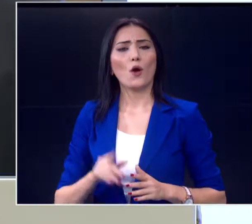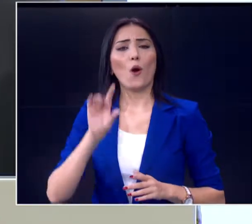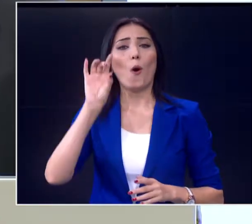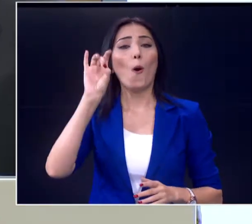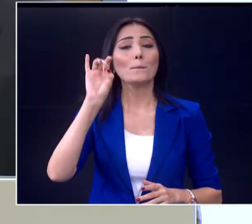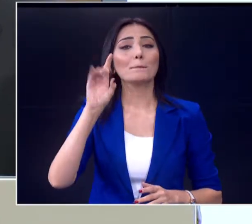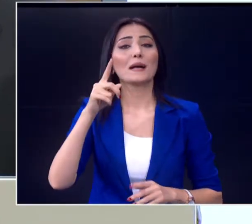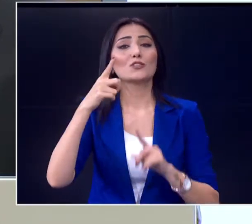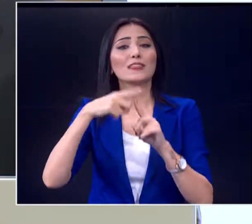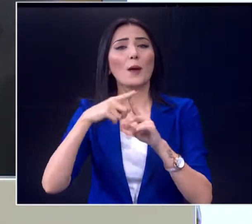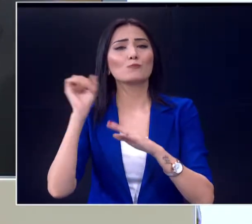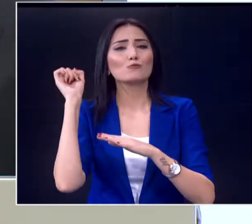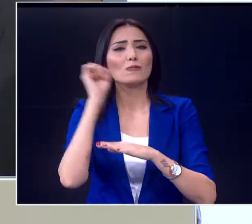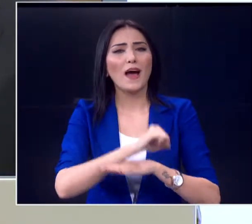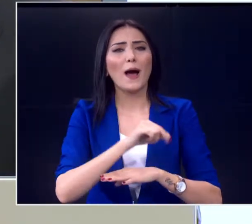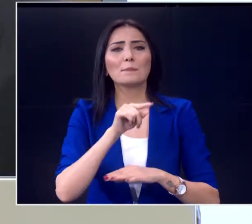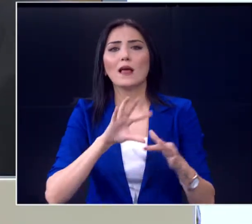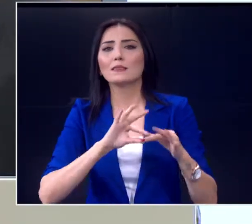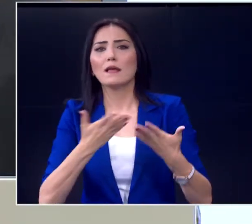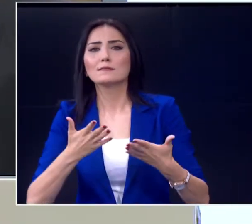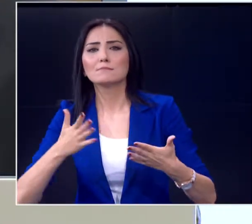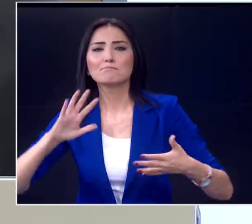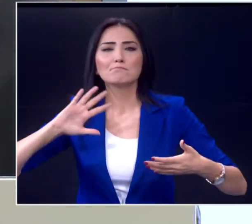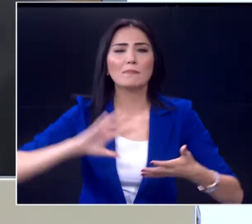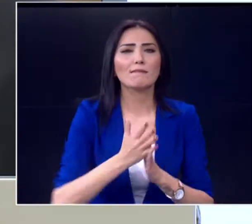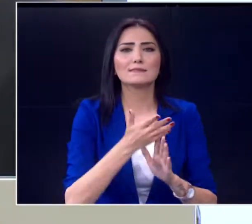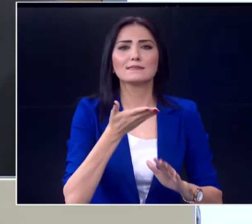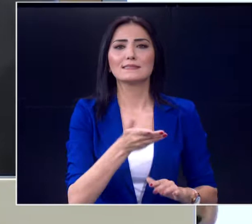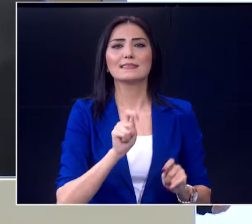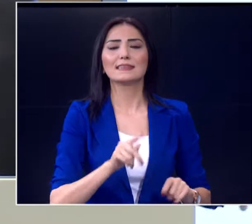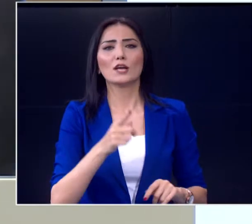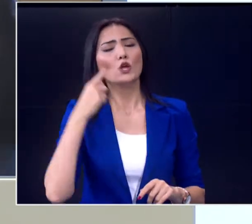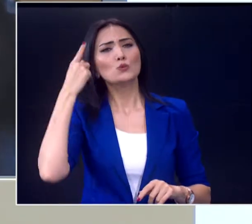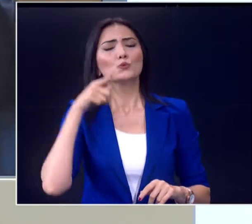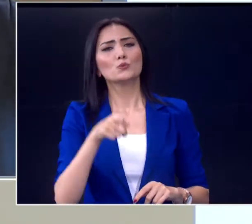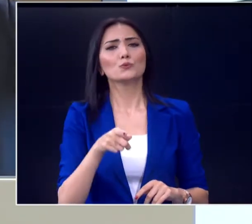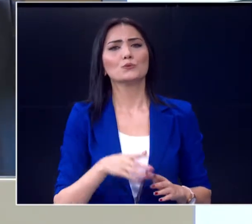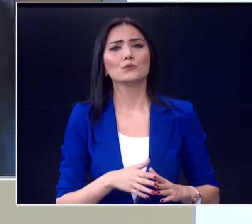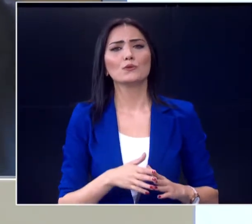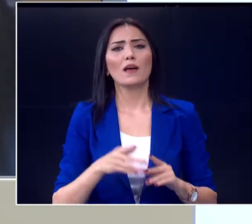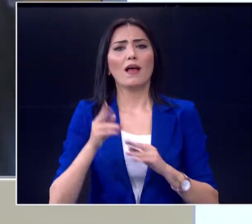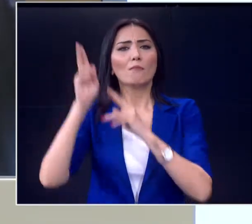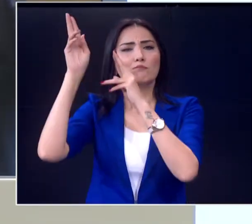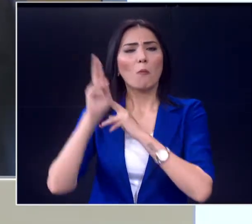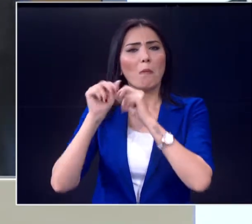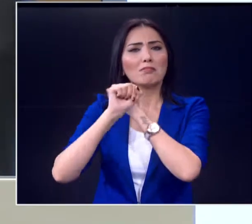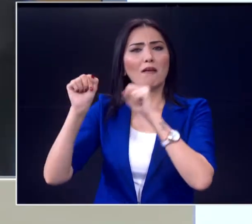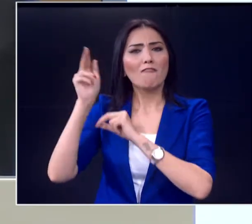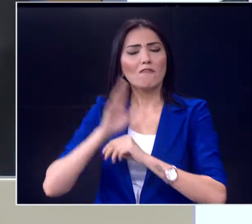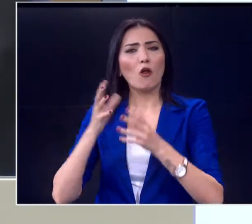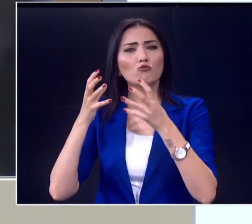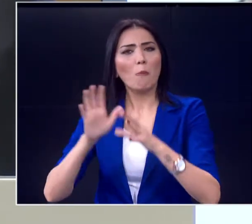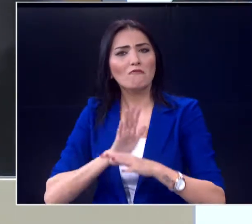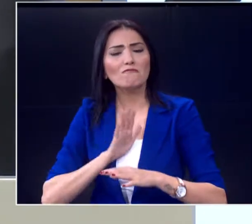15 Temmuz darbesi nasıl bastırıldı? Düşünün, tank var, top